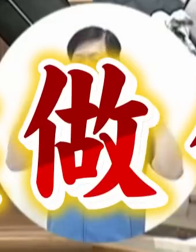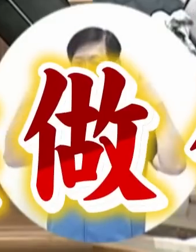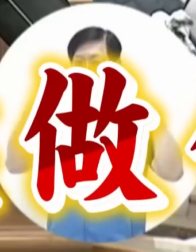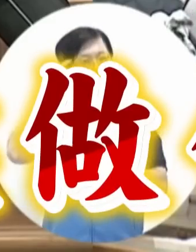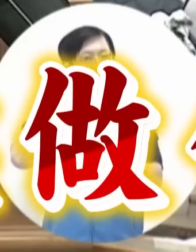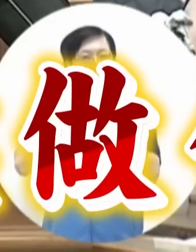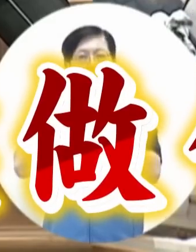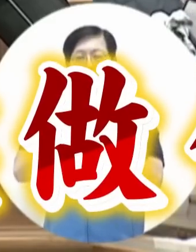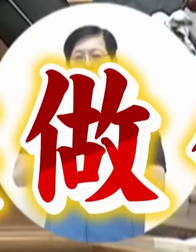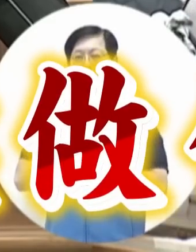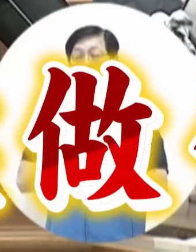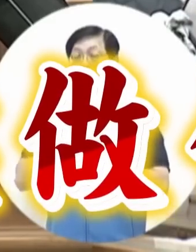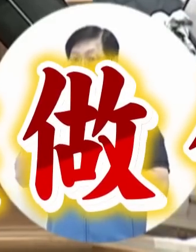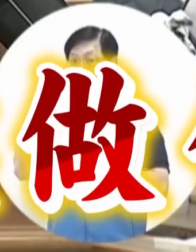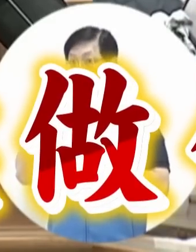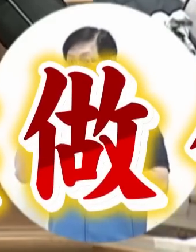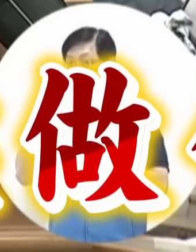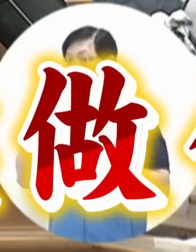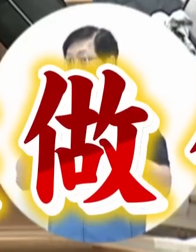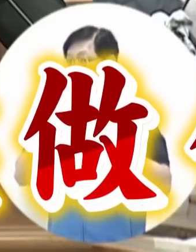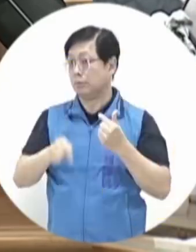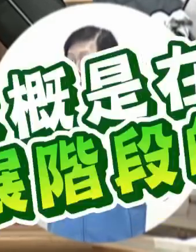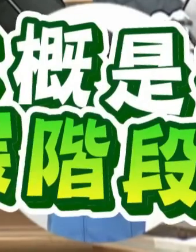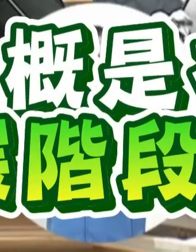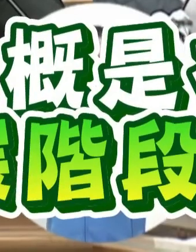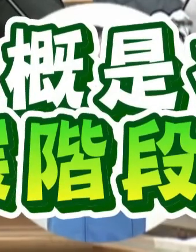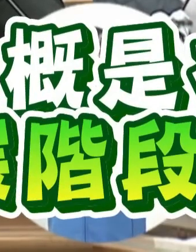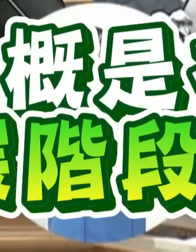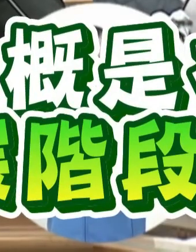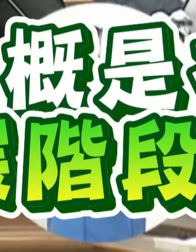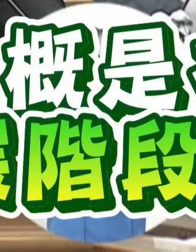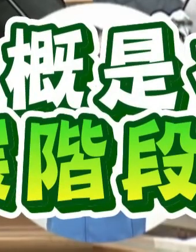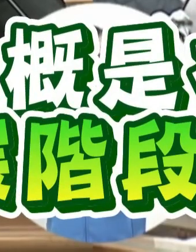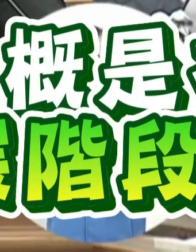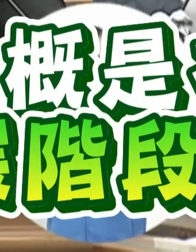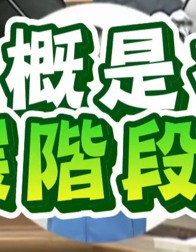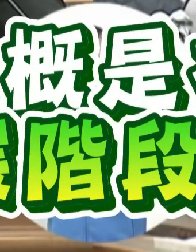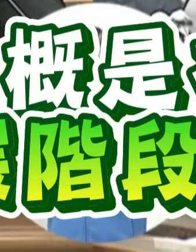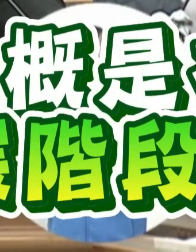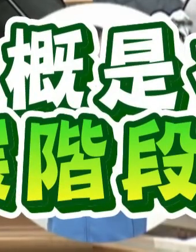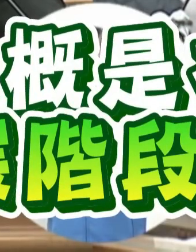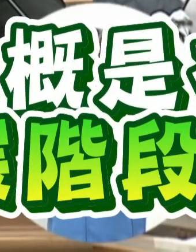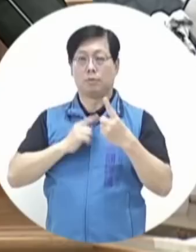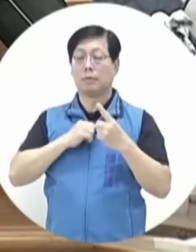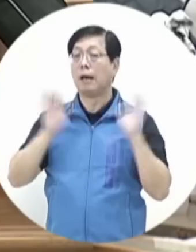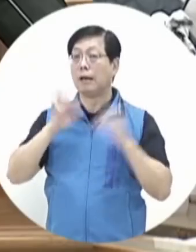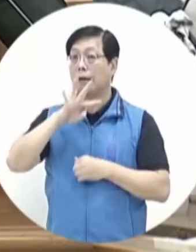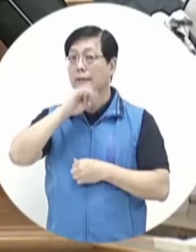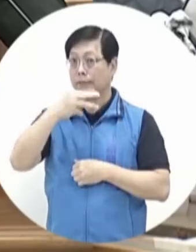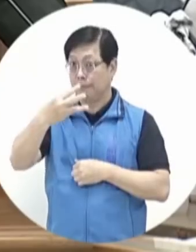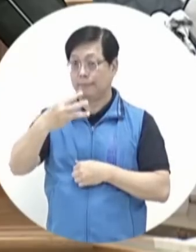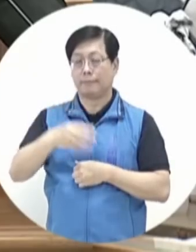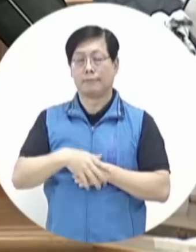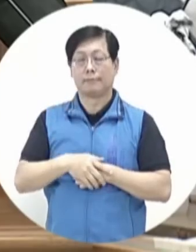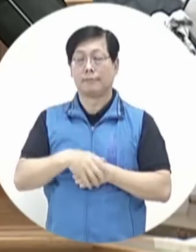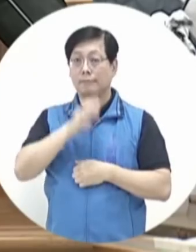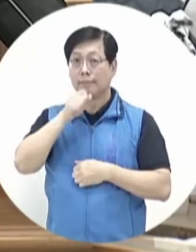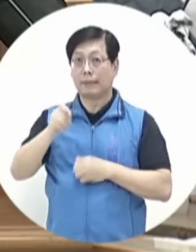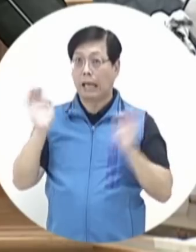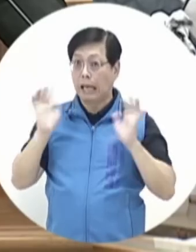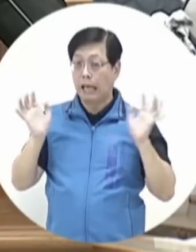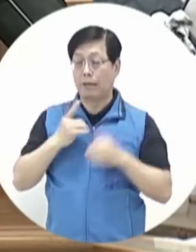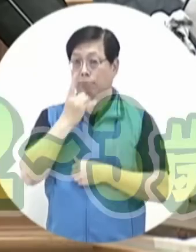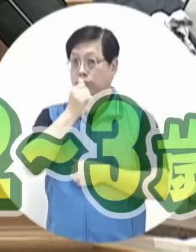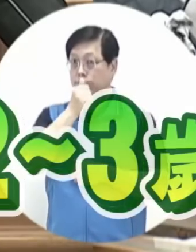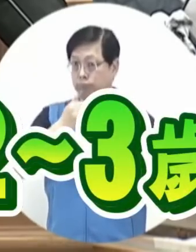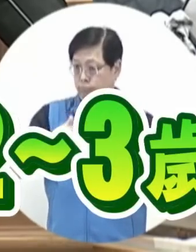吼吼做代志。如果说齁像这样子的句型，你知道大概是在语言发展阶段的几岁吗？根据婴幼儿语言发